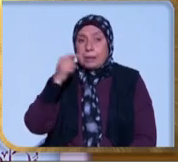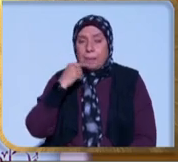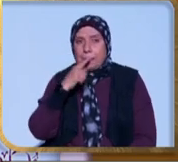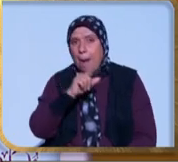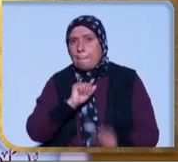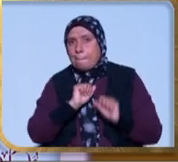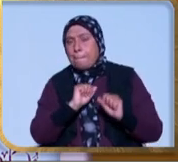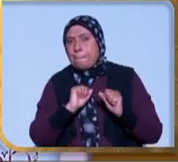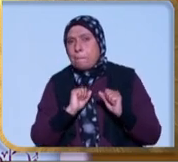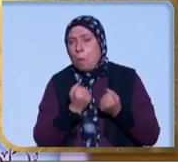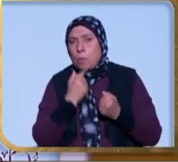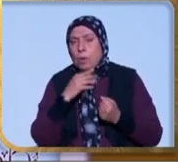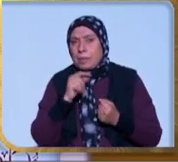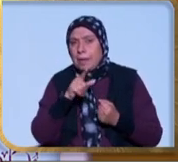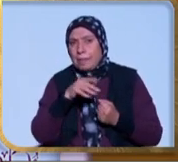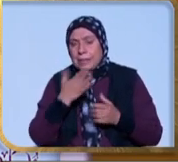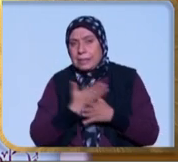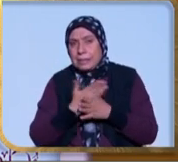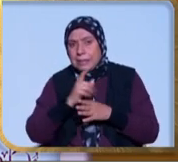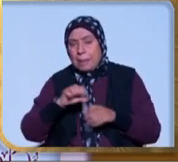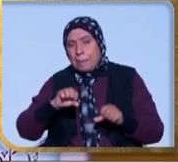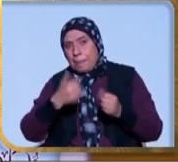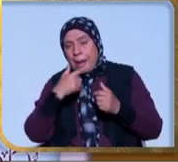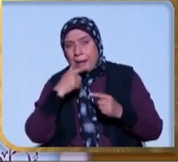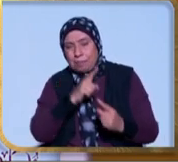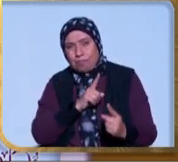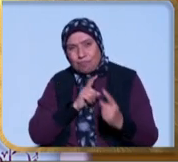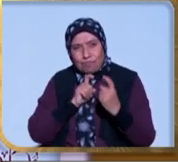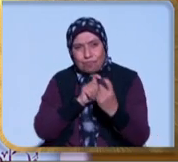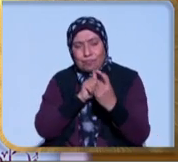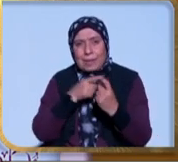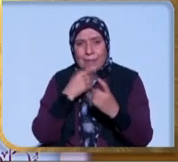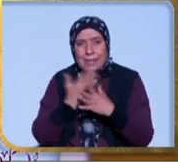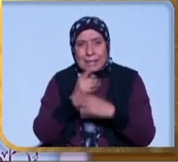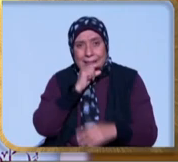لم يقاتلوكم في الدين ولم يخرجوكم